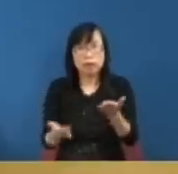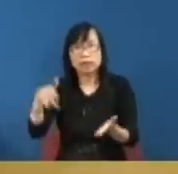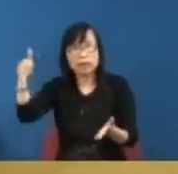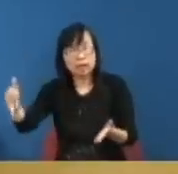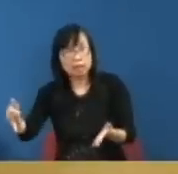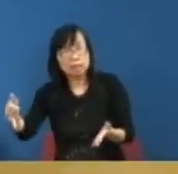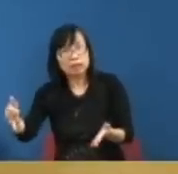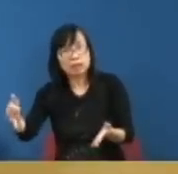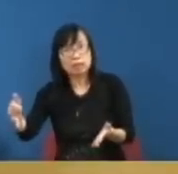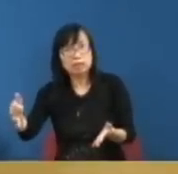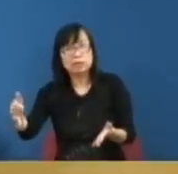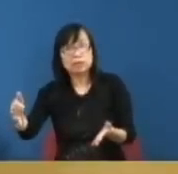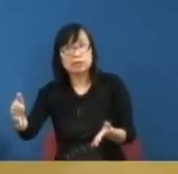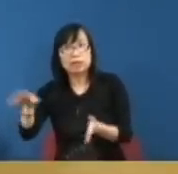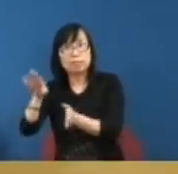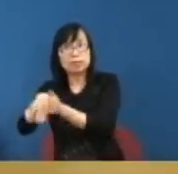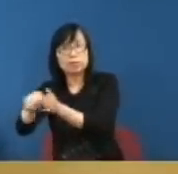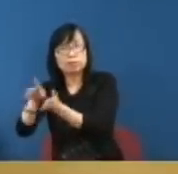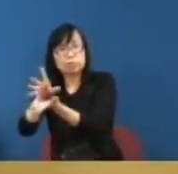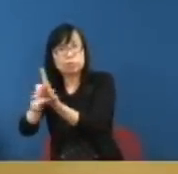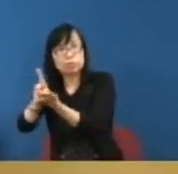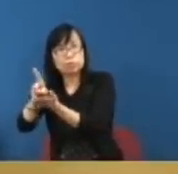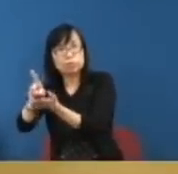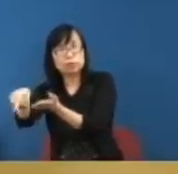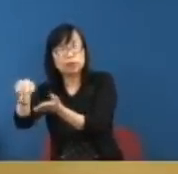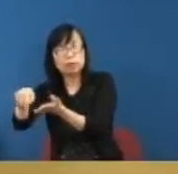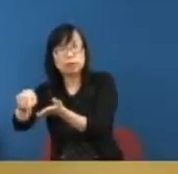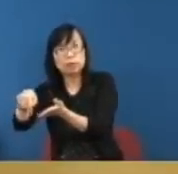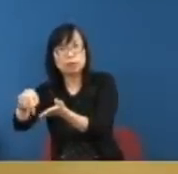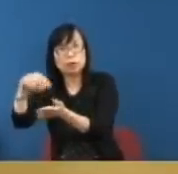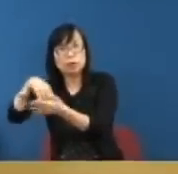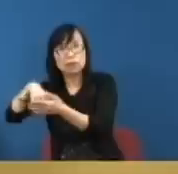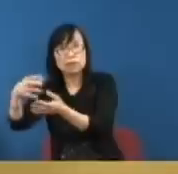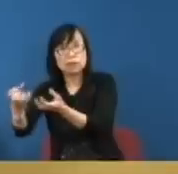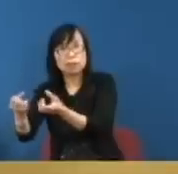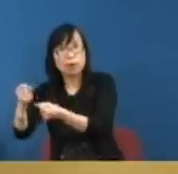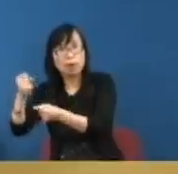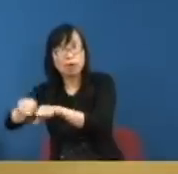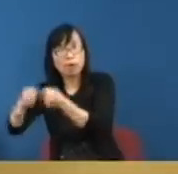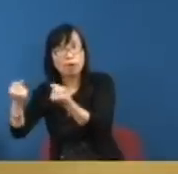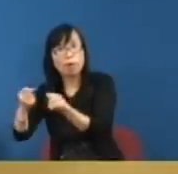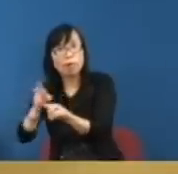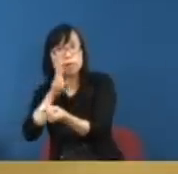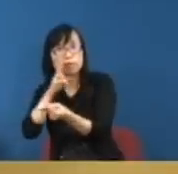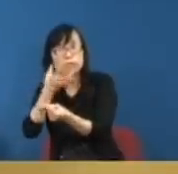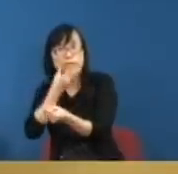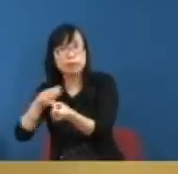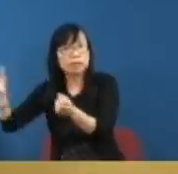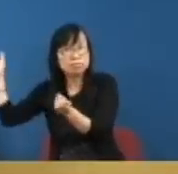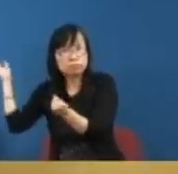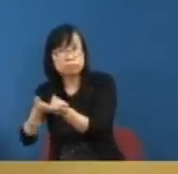在這個騙術資本主義裏面是受害被人當羊杯咁劏的一